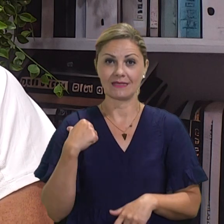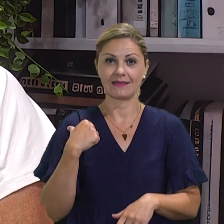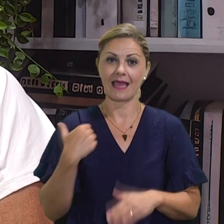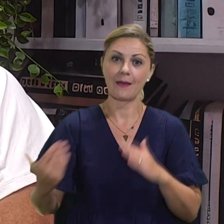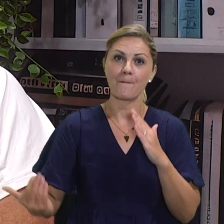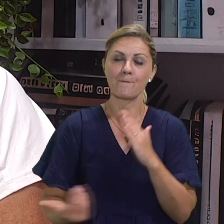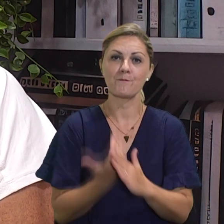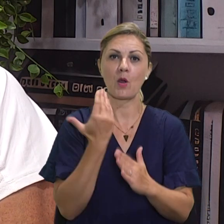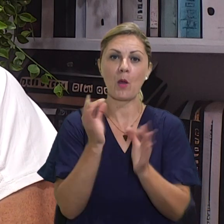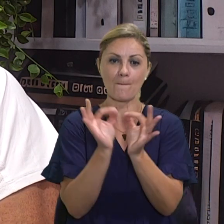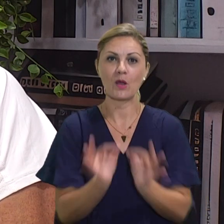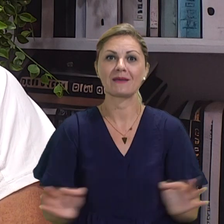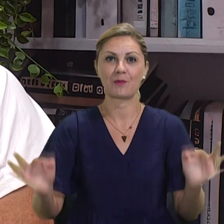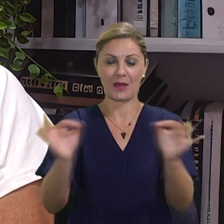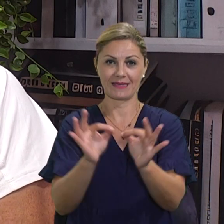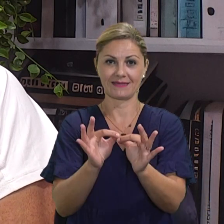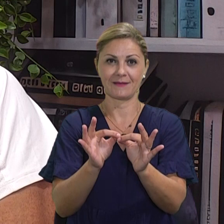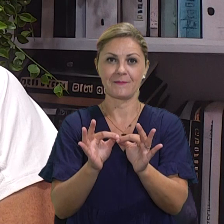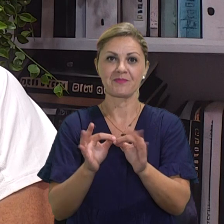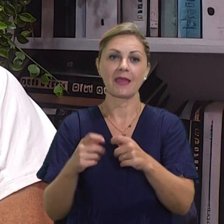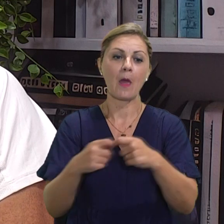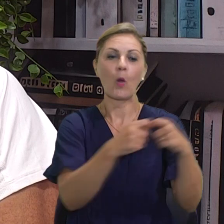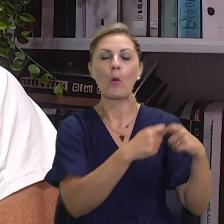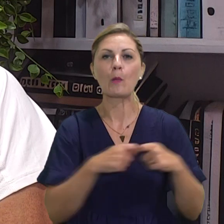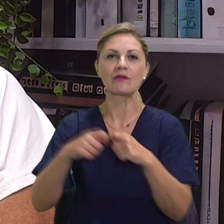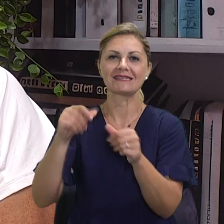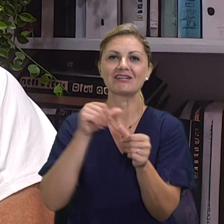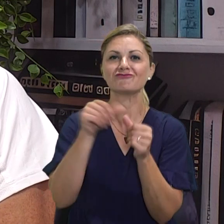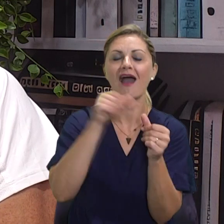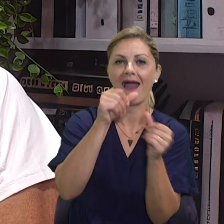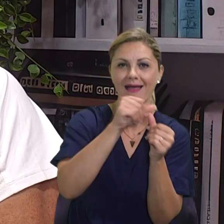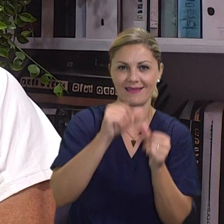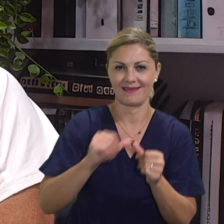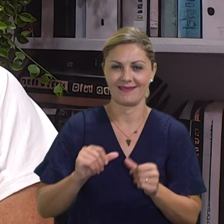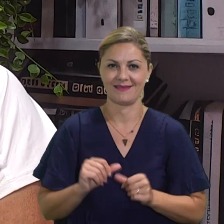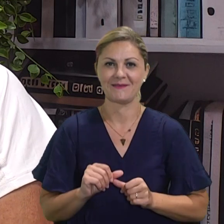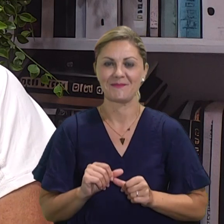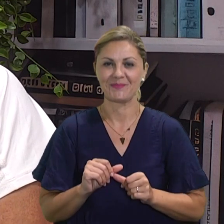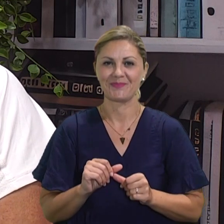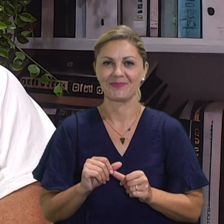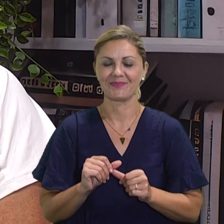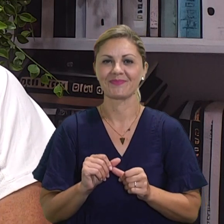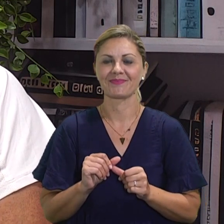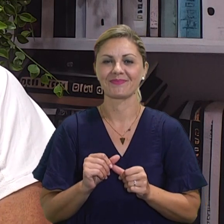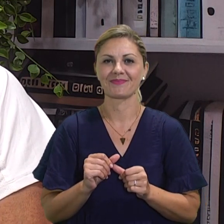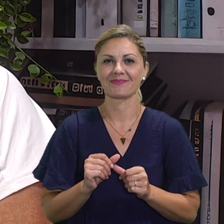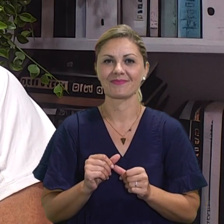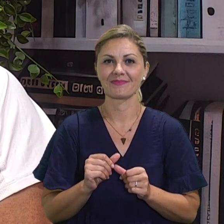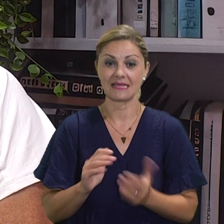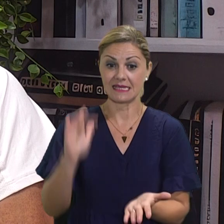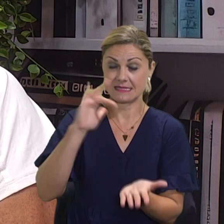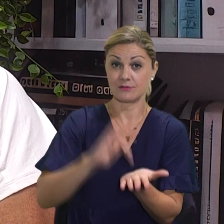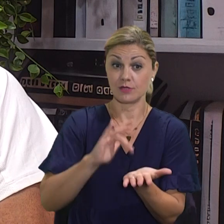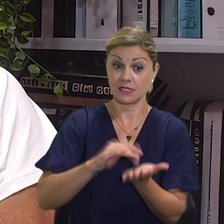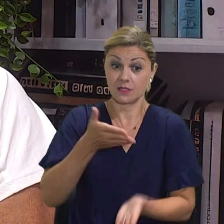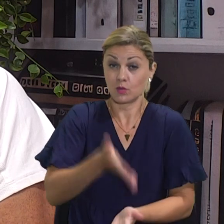godina, da se opet osmislio i jedna humoristička udruga, pa se osnovala ova udruga Hrvatskih humorista i aforista,